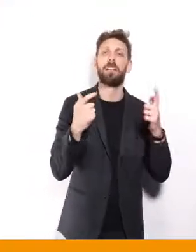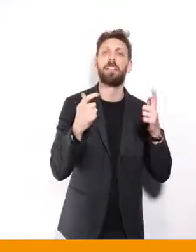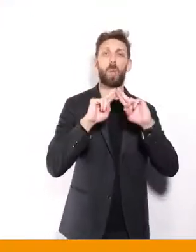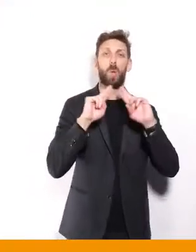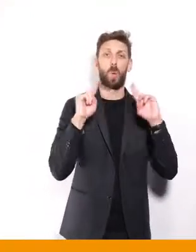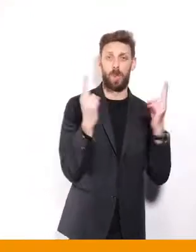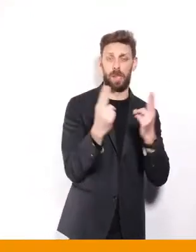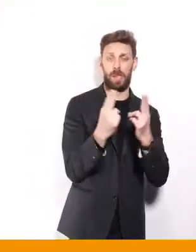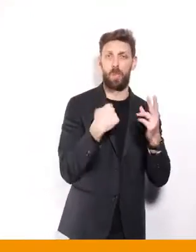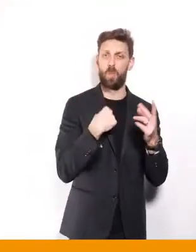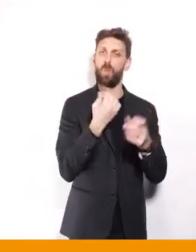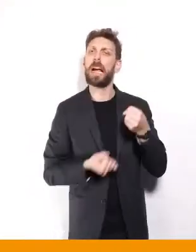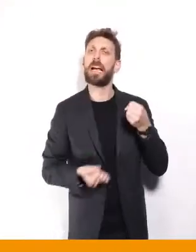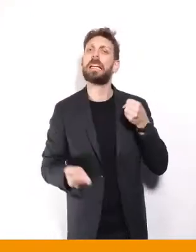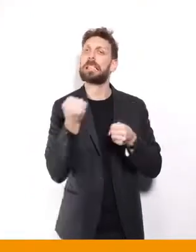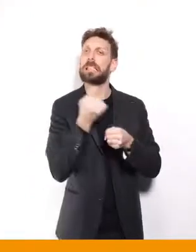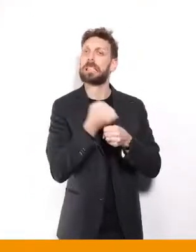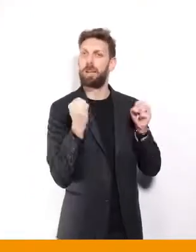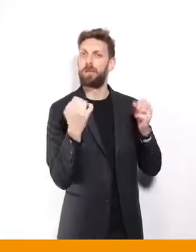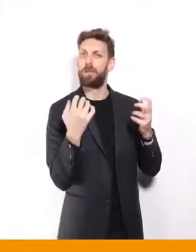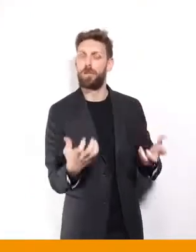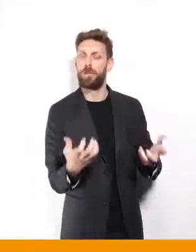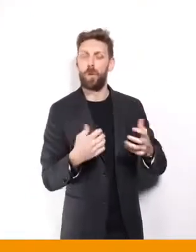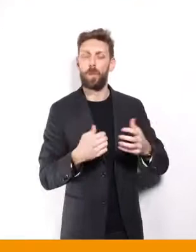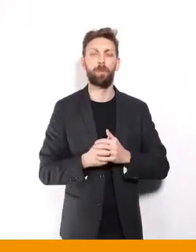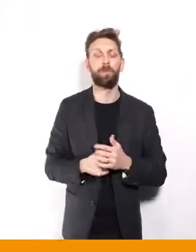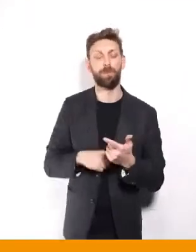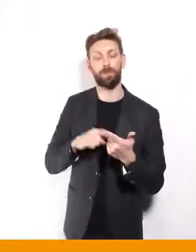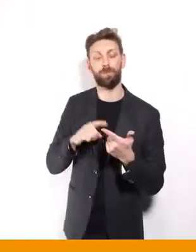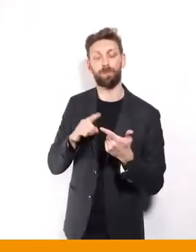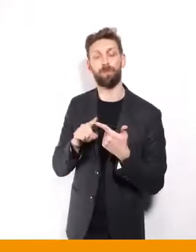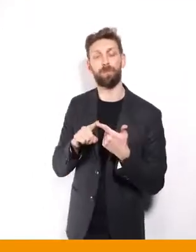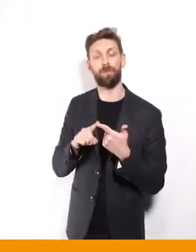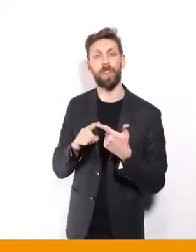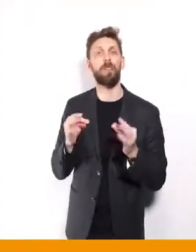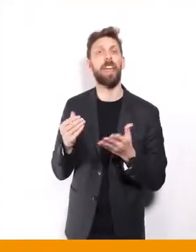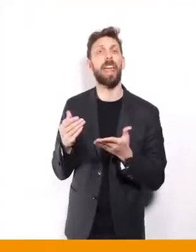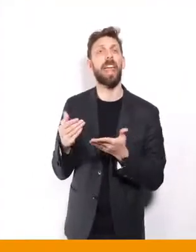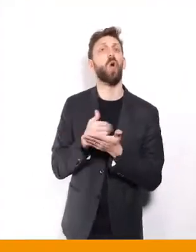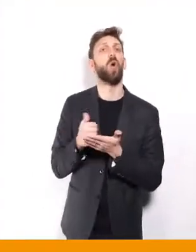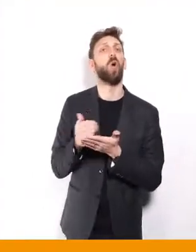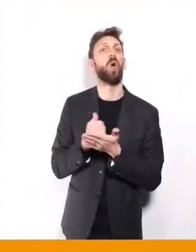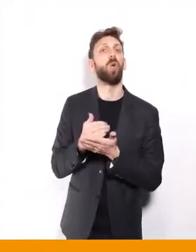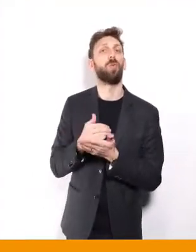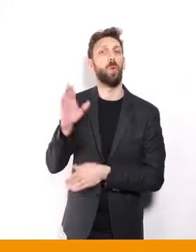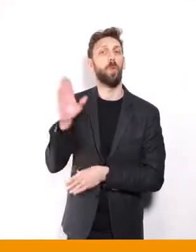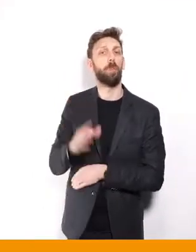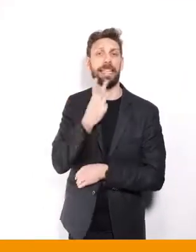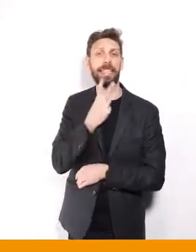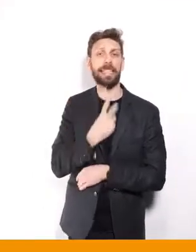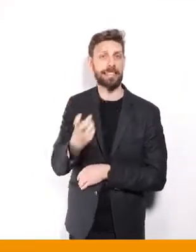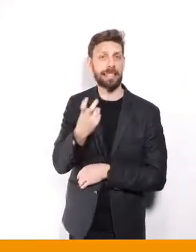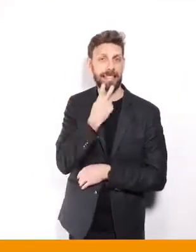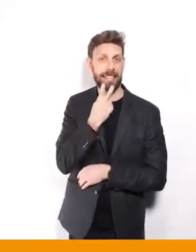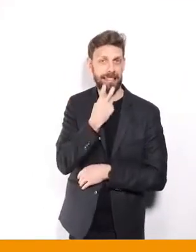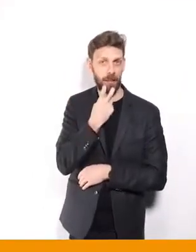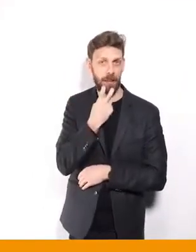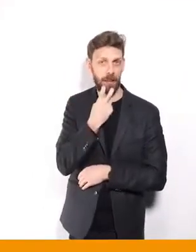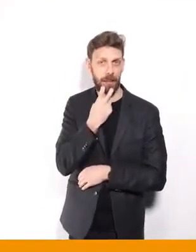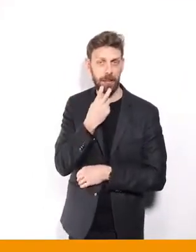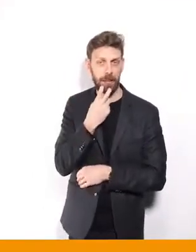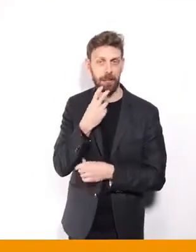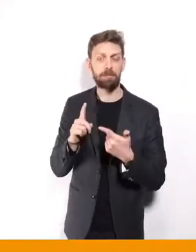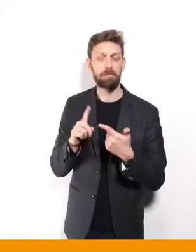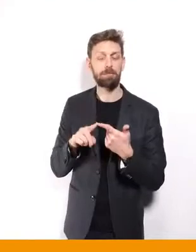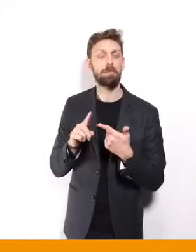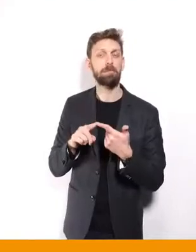construire, sur le revenu citoyen, qui est un revenu évidemment disponible et